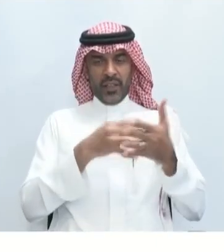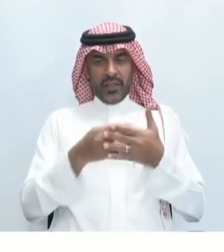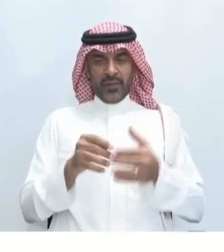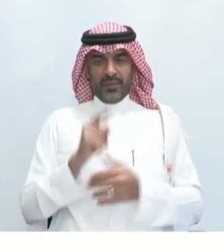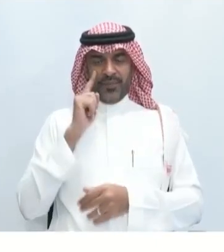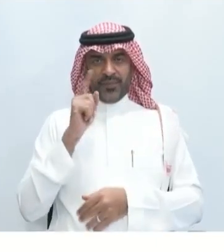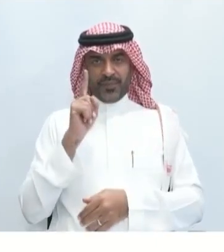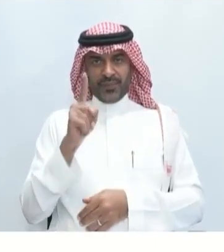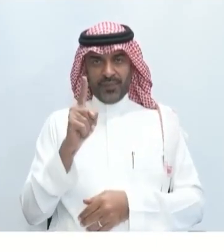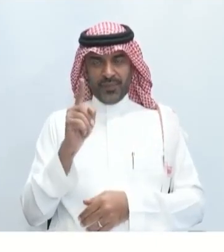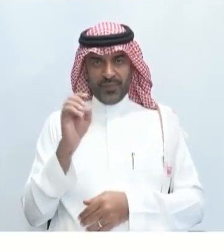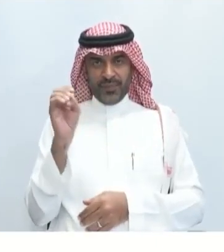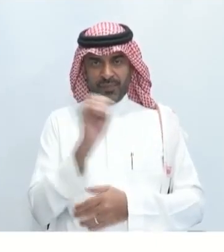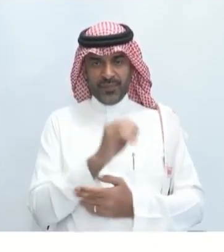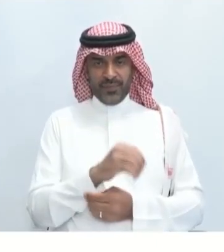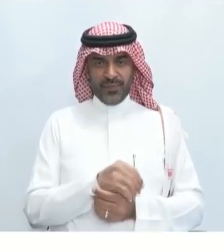الاولى